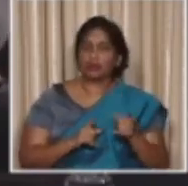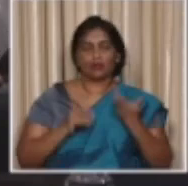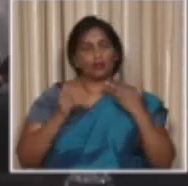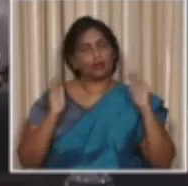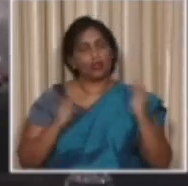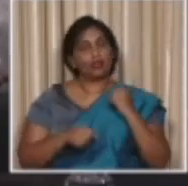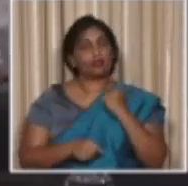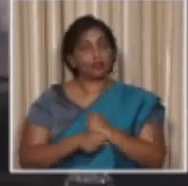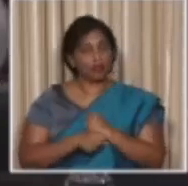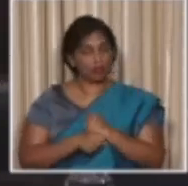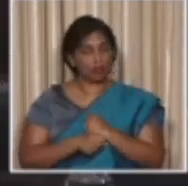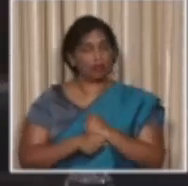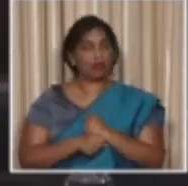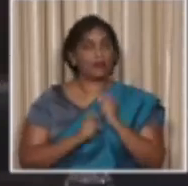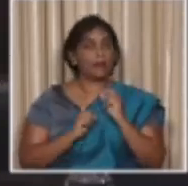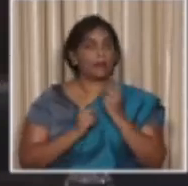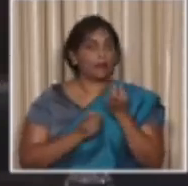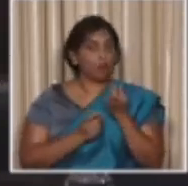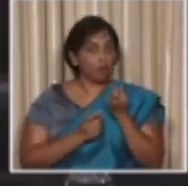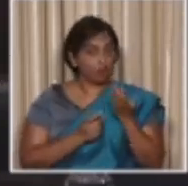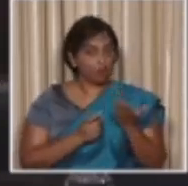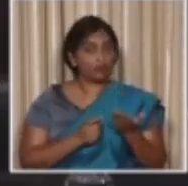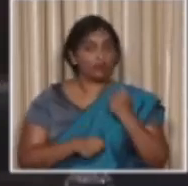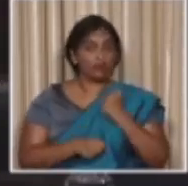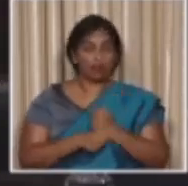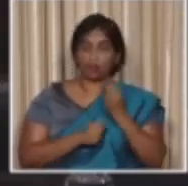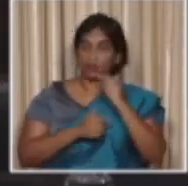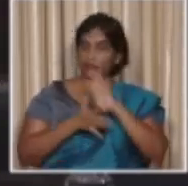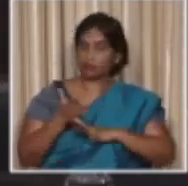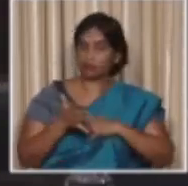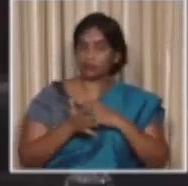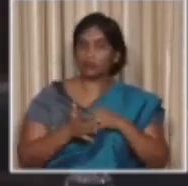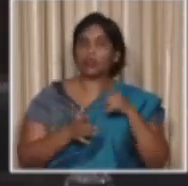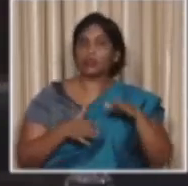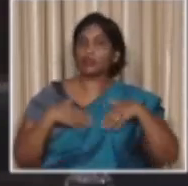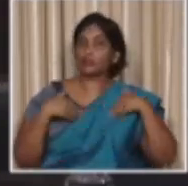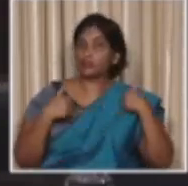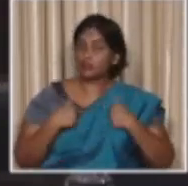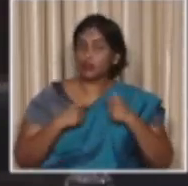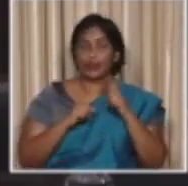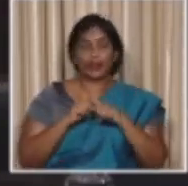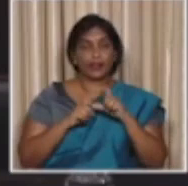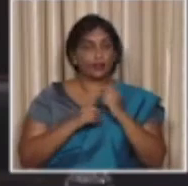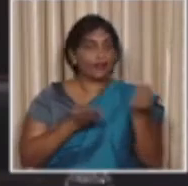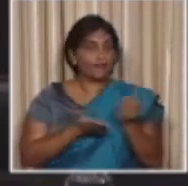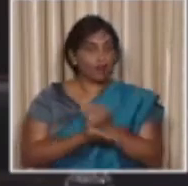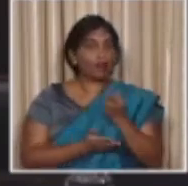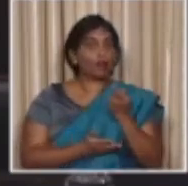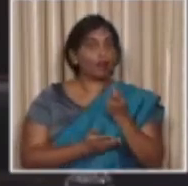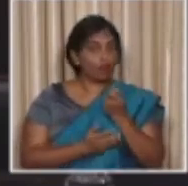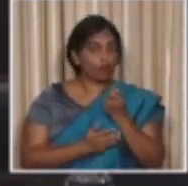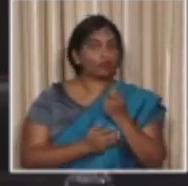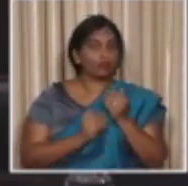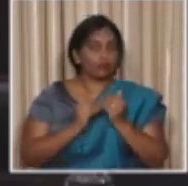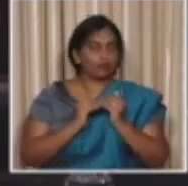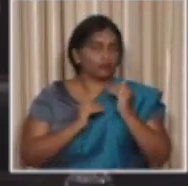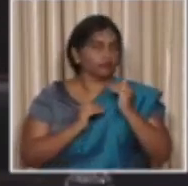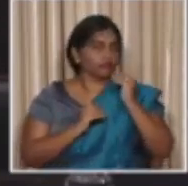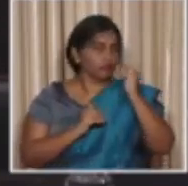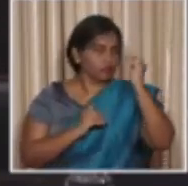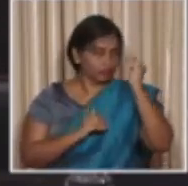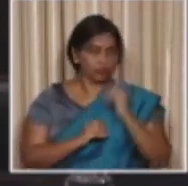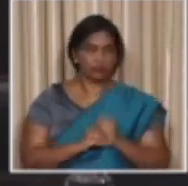අඩුම ගානේ රාජ්‍ය ප්‍රතිපාදන වලින් රාජ්‍ය අයවැයෙන් ඒ සෞඛ්‍යයට අධ්‍යාපනයට වෙන් කරන මුදල් ප්‍රමාණය ක්‍රමානුකූලව වැඩි